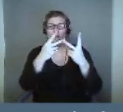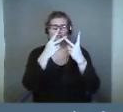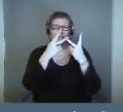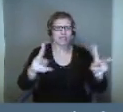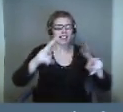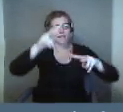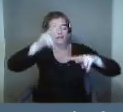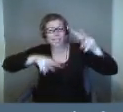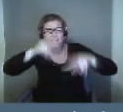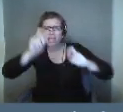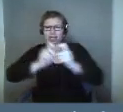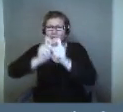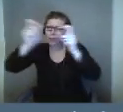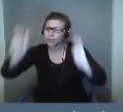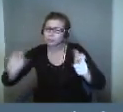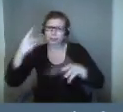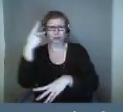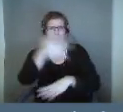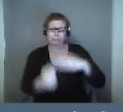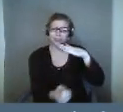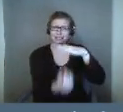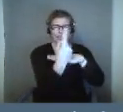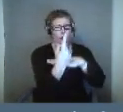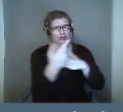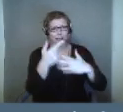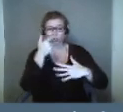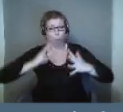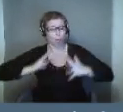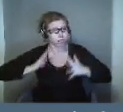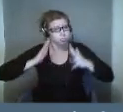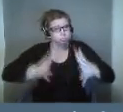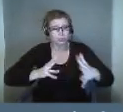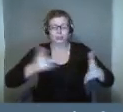belle initiative, pour leur innovation. C'est un grand pas pour l'homme, mais